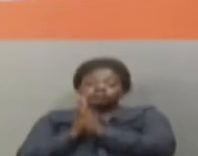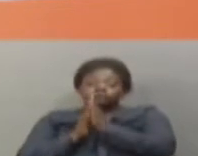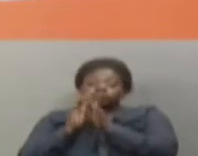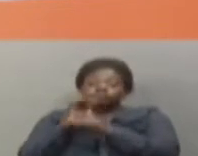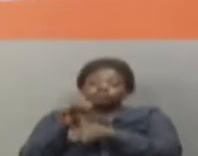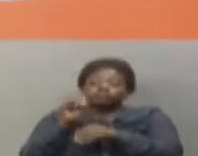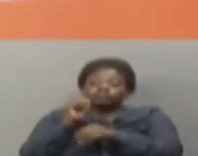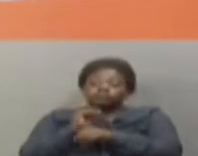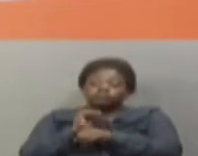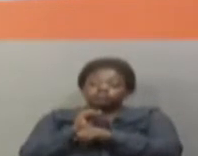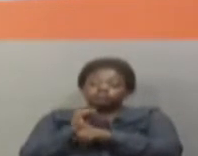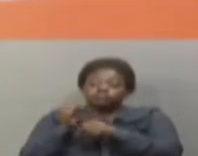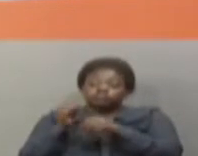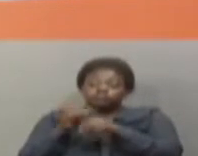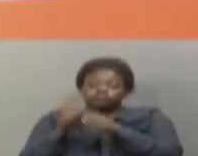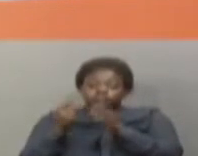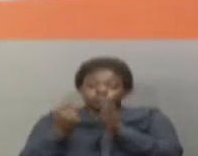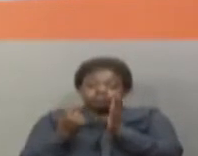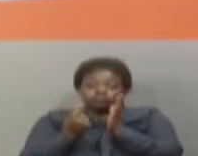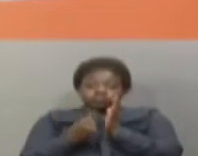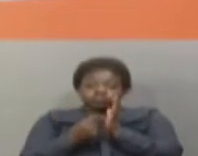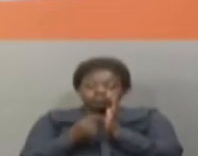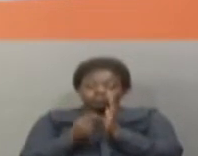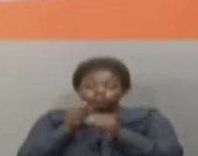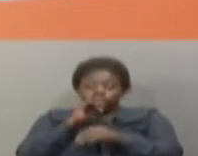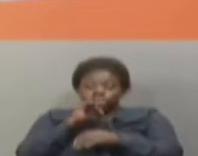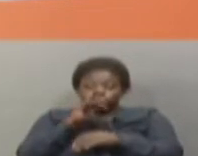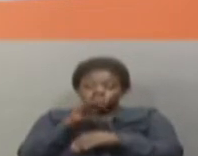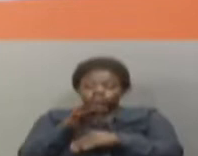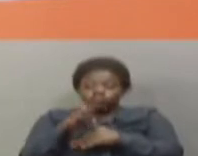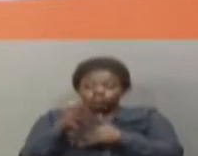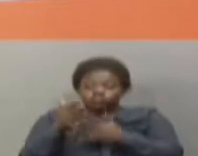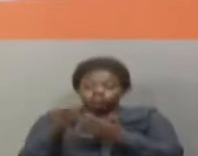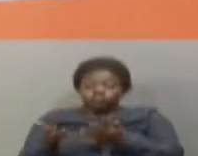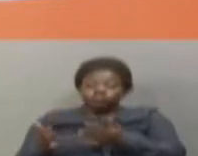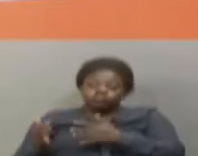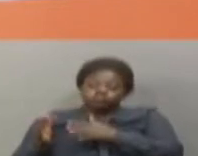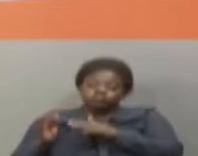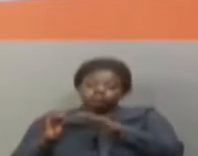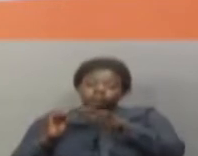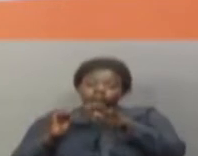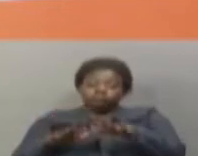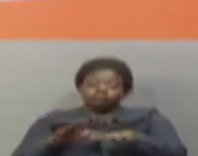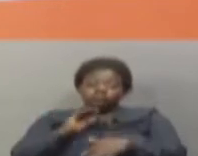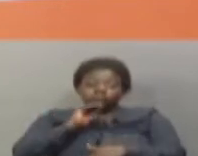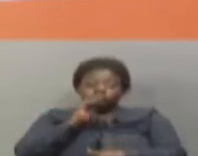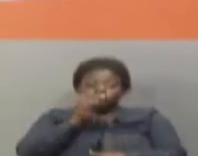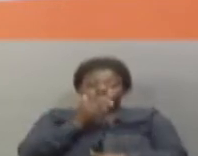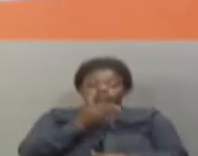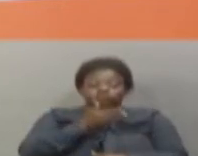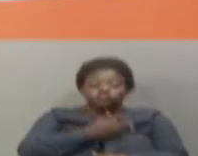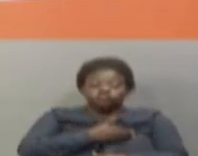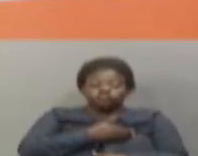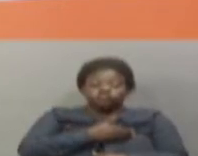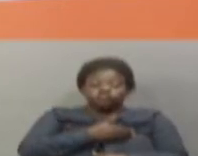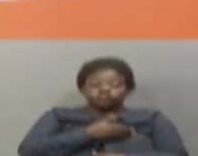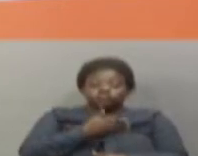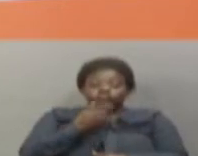ebintu ebiva mu nsi yattu Uganda. Okwogera bino ono abadde mu lukuŋŋaana olw'abakyala